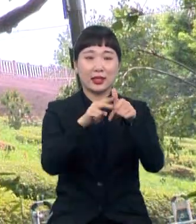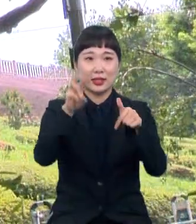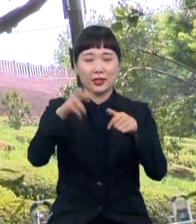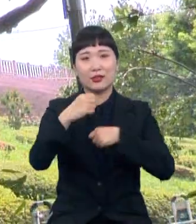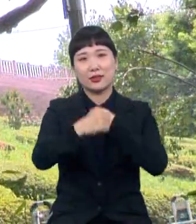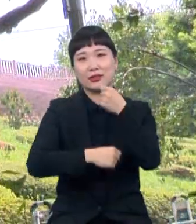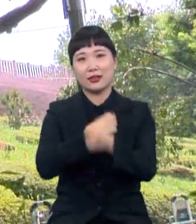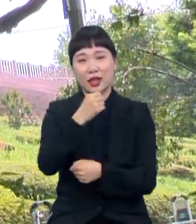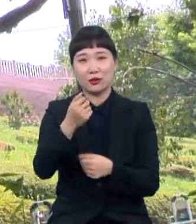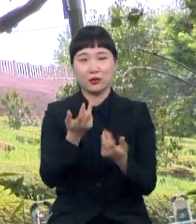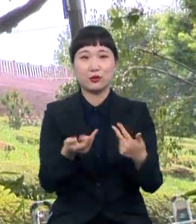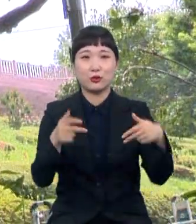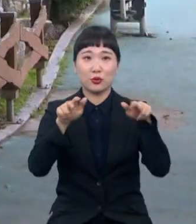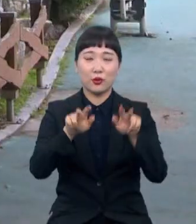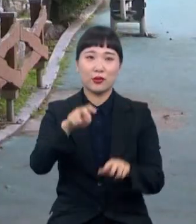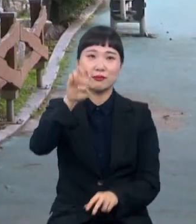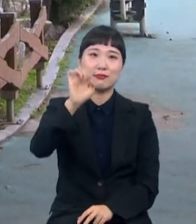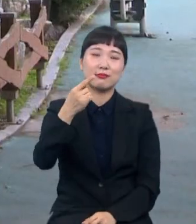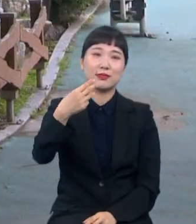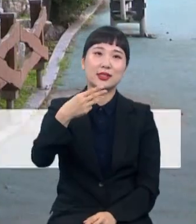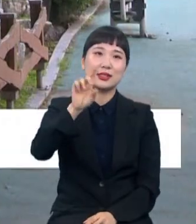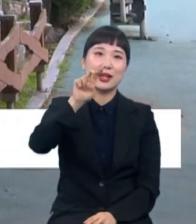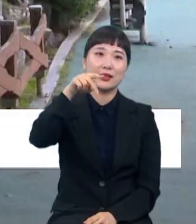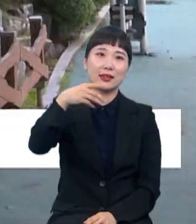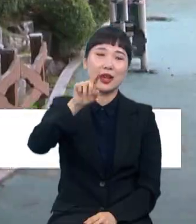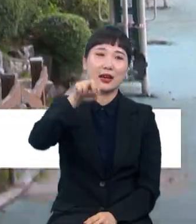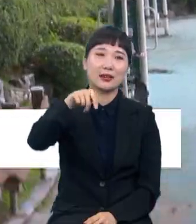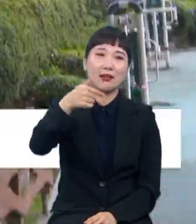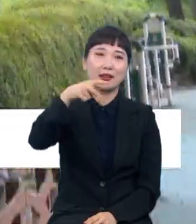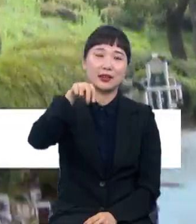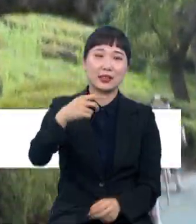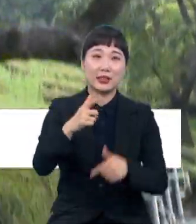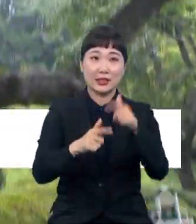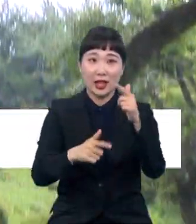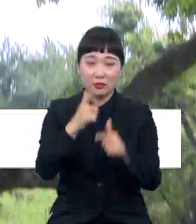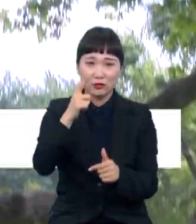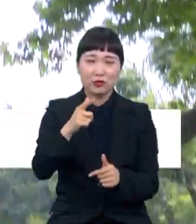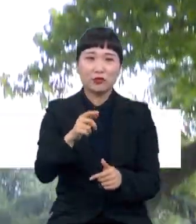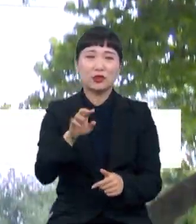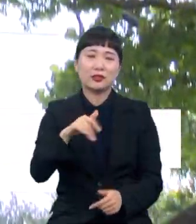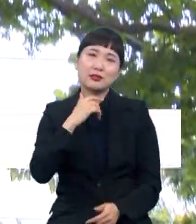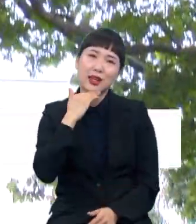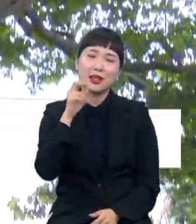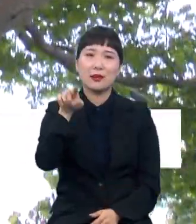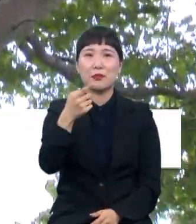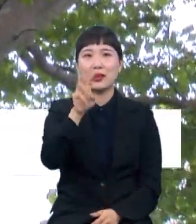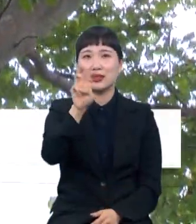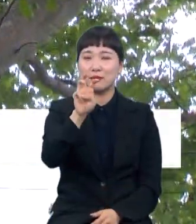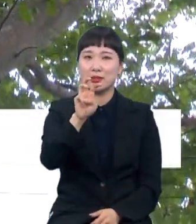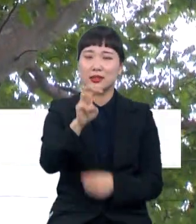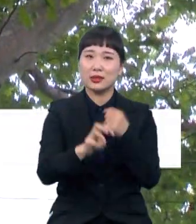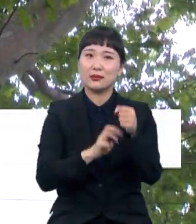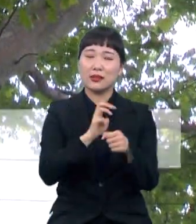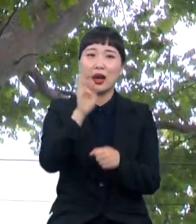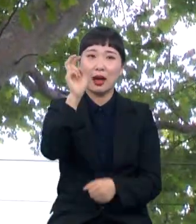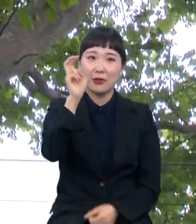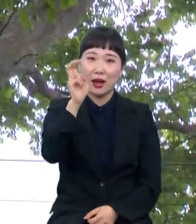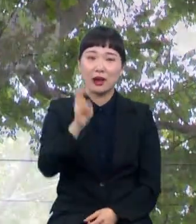인천자유공원 플라타너스 나무입니다. 수령이 130년가량 된 걸로 추정되는데 높이만 30m에